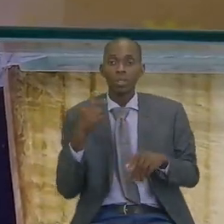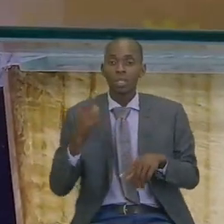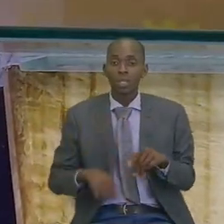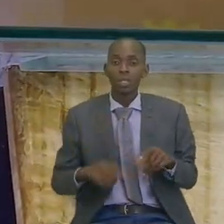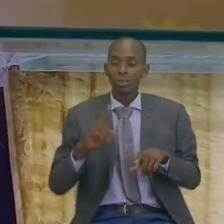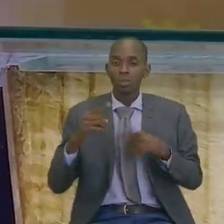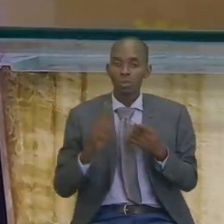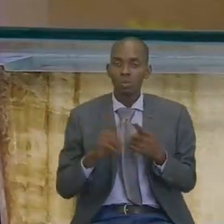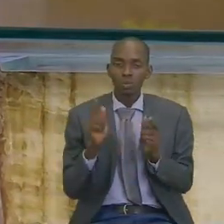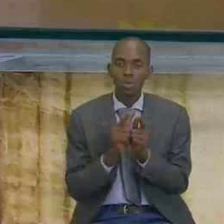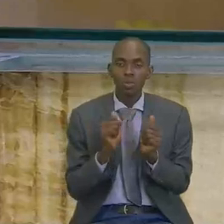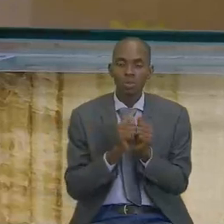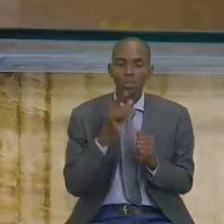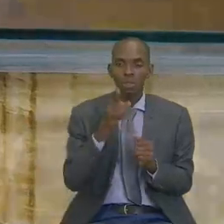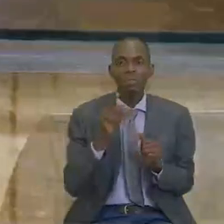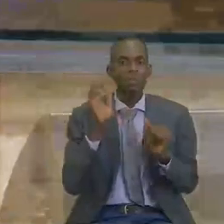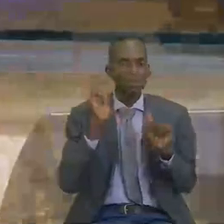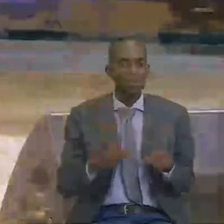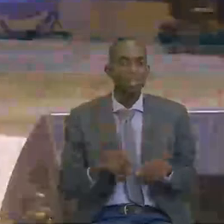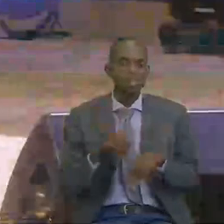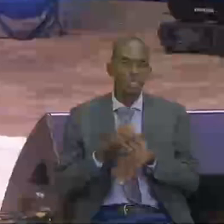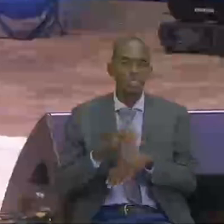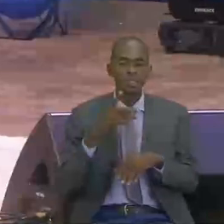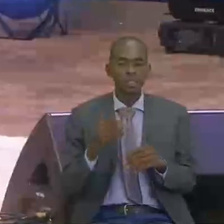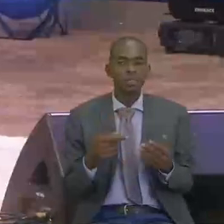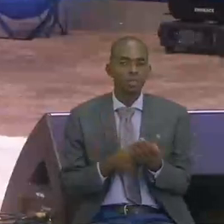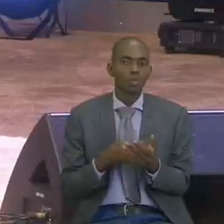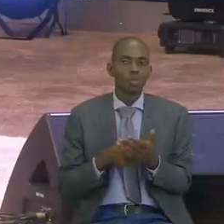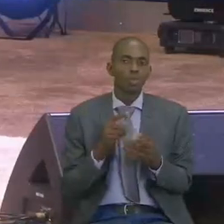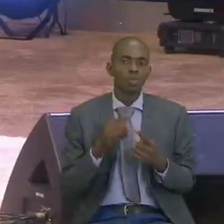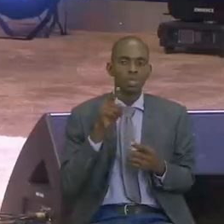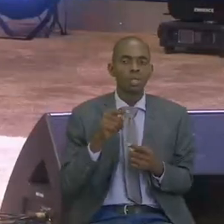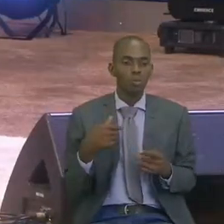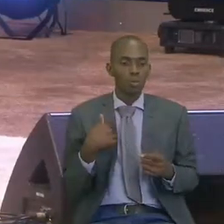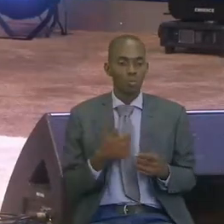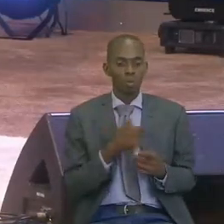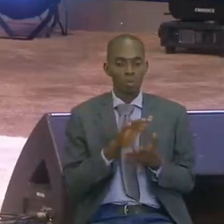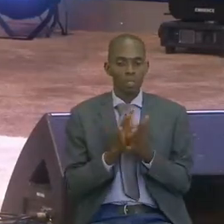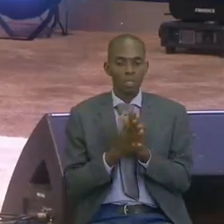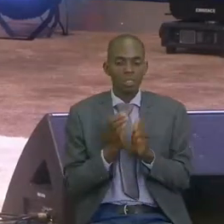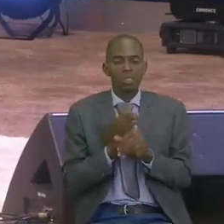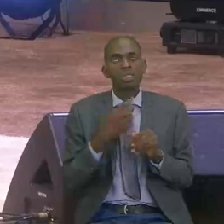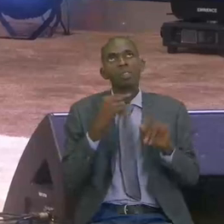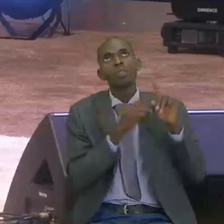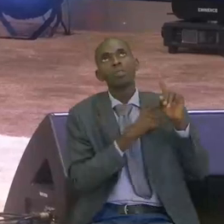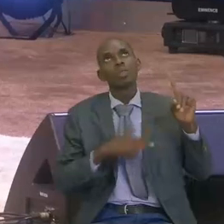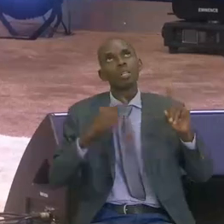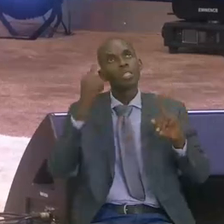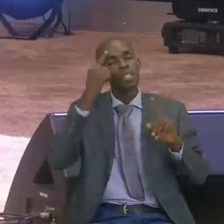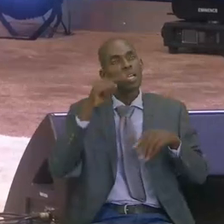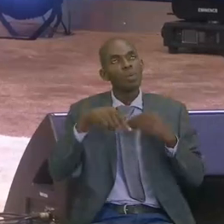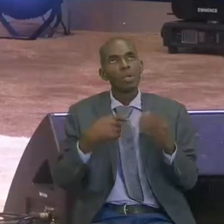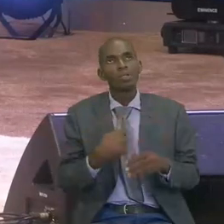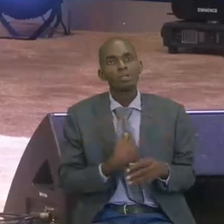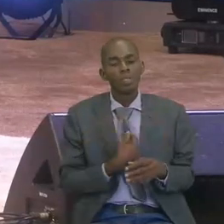on doit s'apitoyer sur ces gens. Que même au lieu de tout faire, que le Seigneur ait pitié